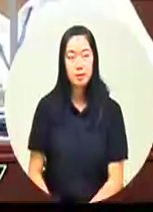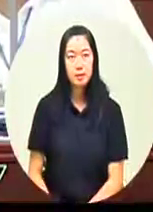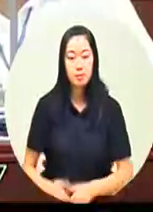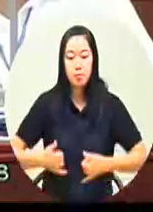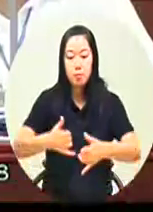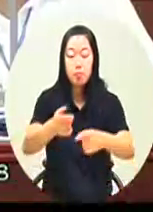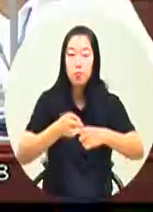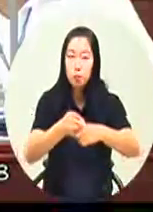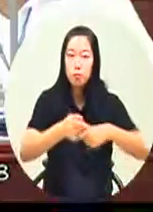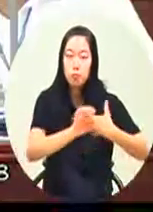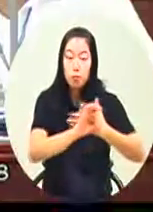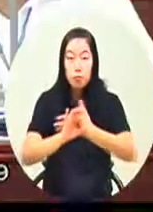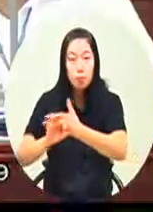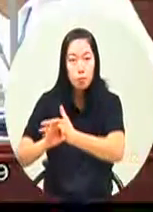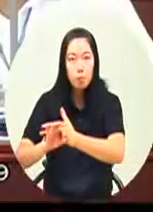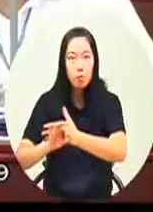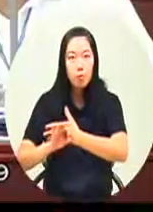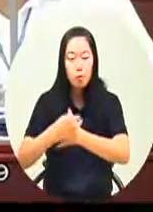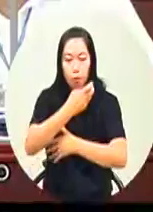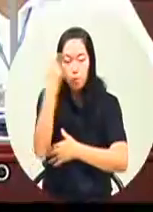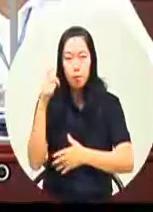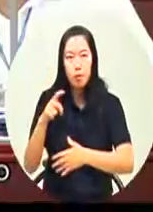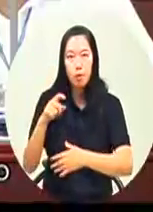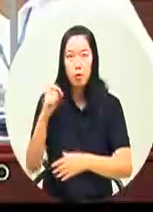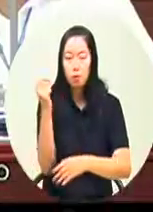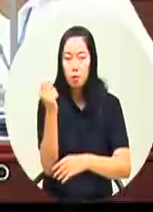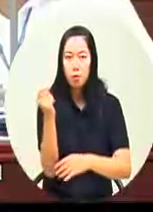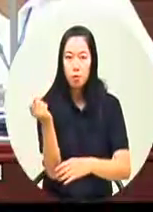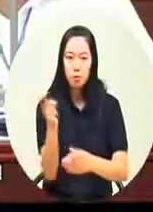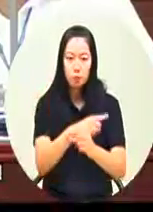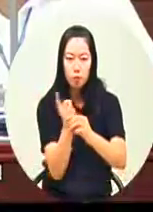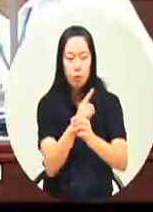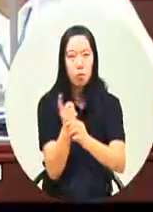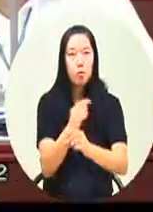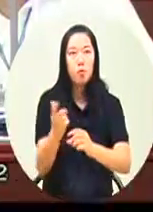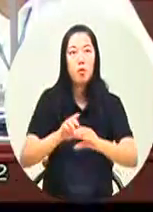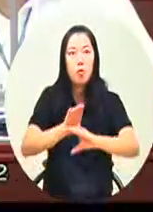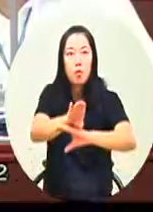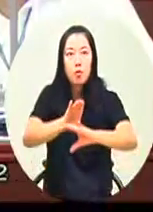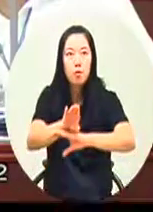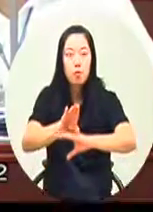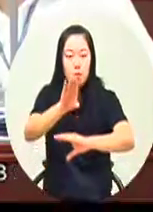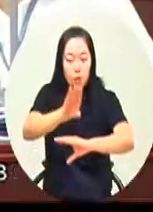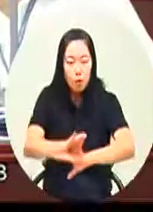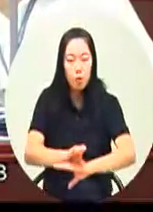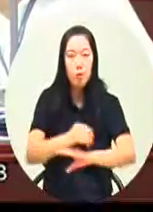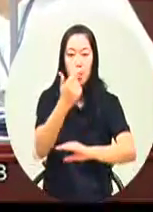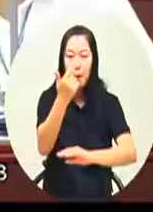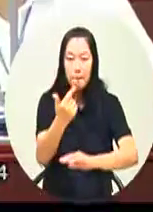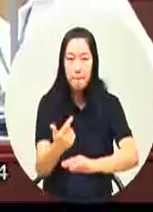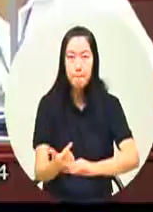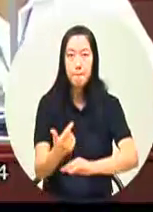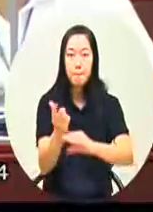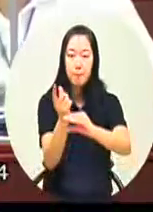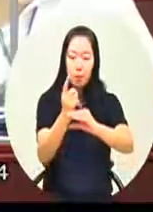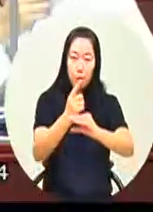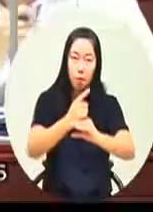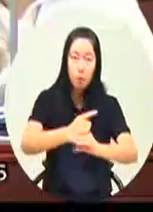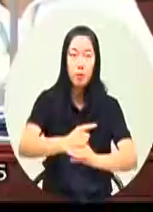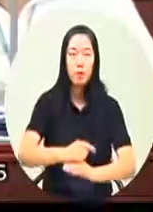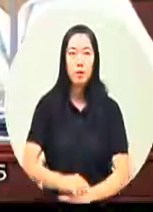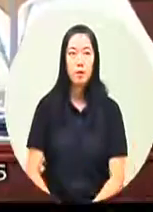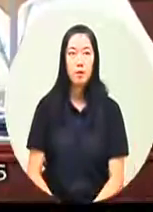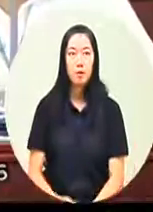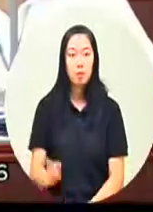的测试之后呢，在速度上面，它在路口因为有停再开，它当然速度就很明显的下降。那最重要的是